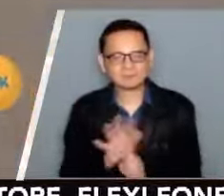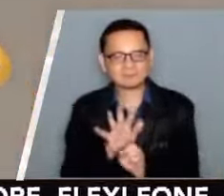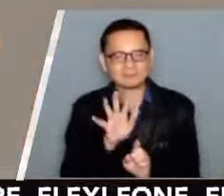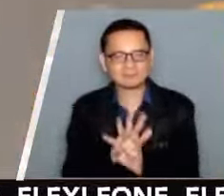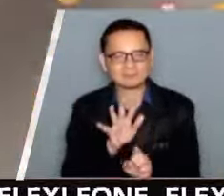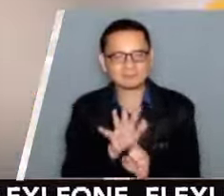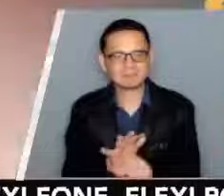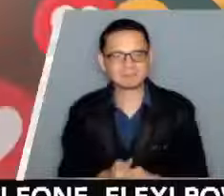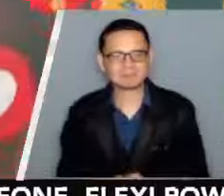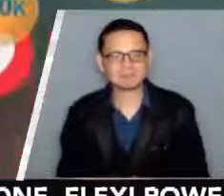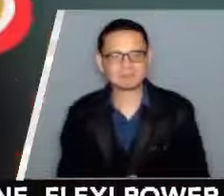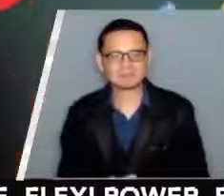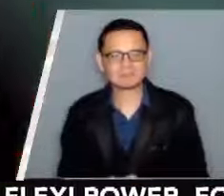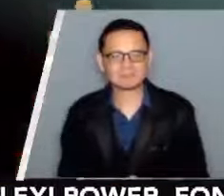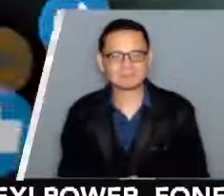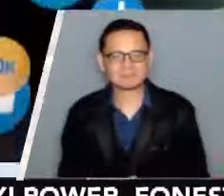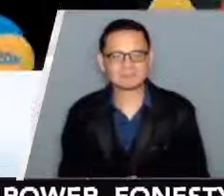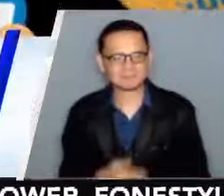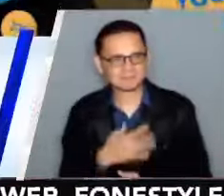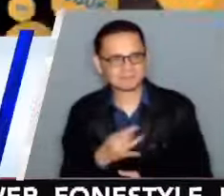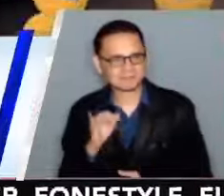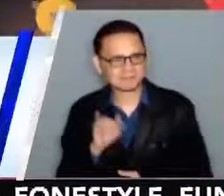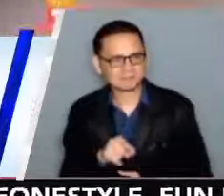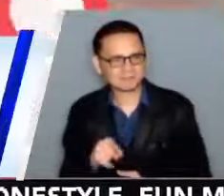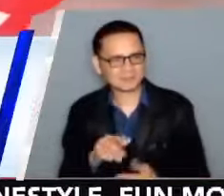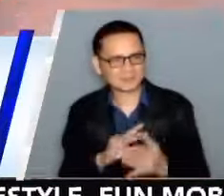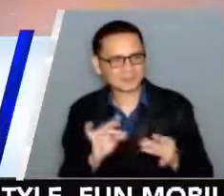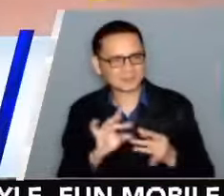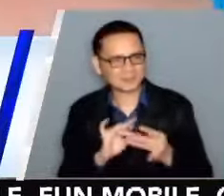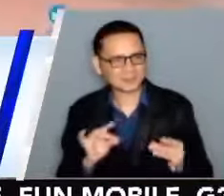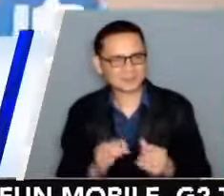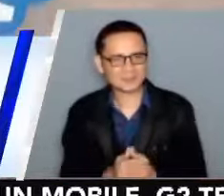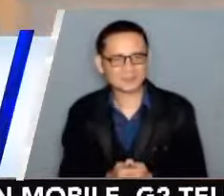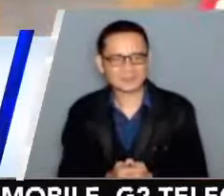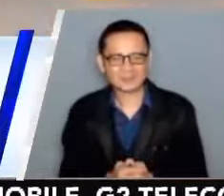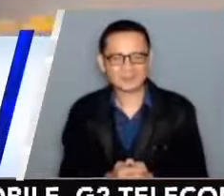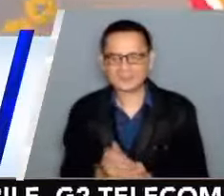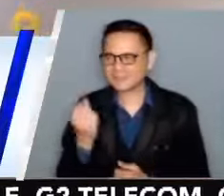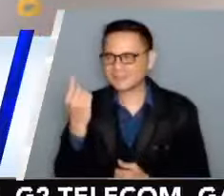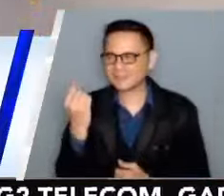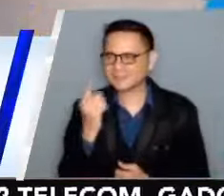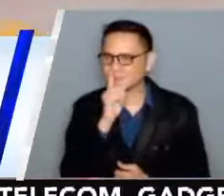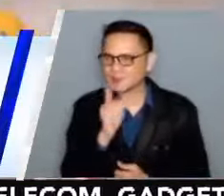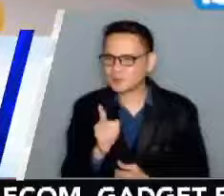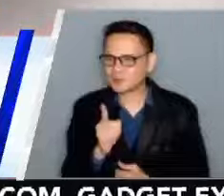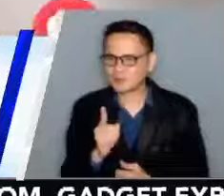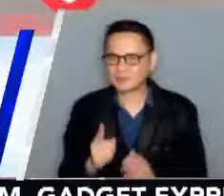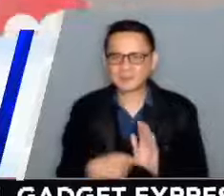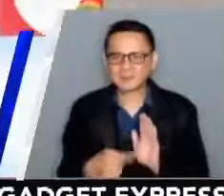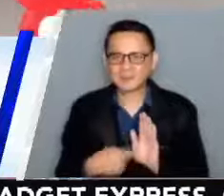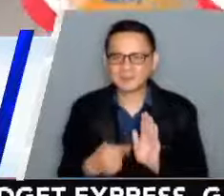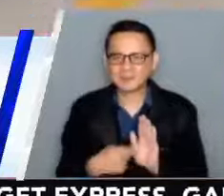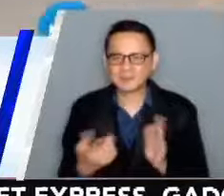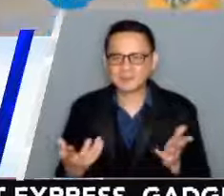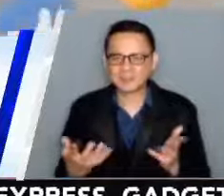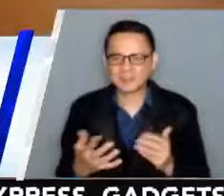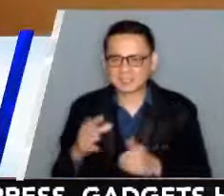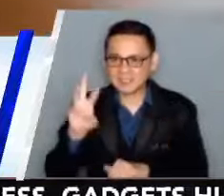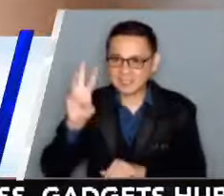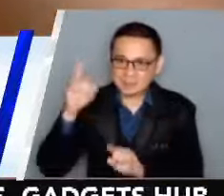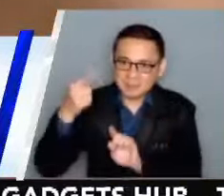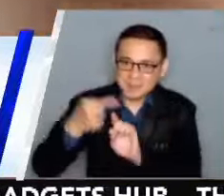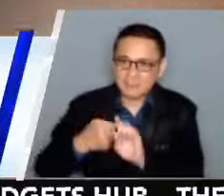Trending! Gusto ko yung may scoring. Pero totoo yan, di ba? Minsan baka nanibago. 6 months kasi